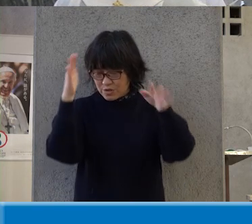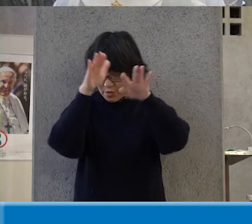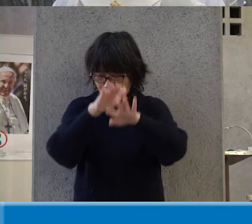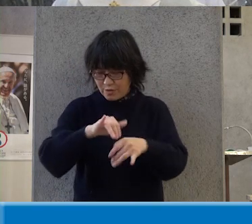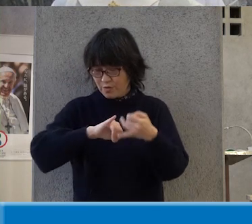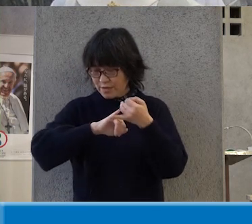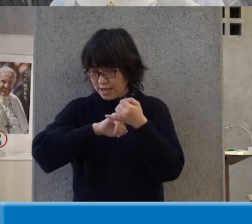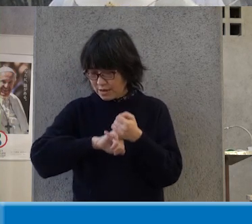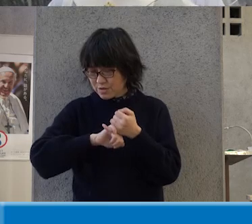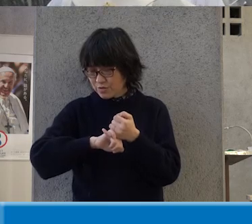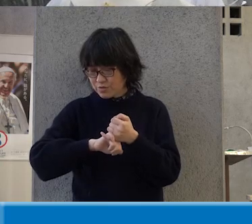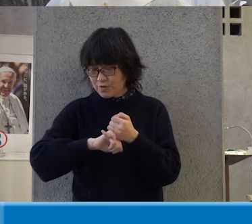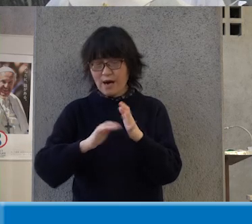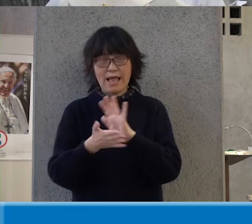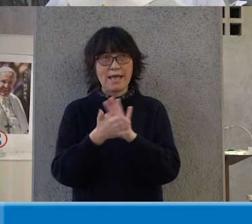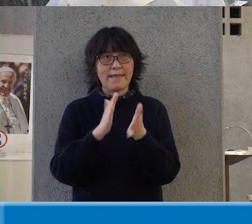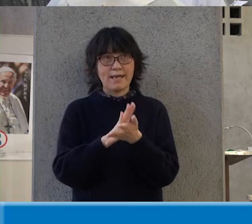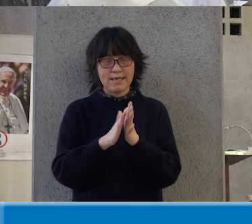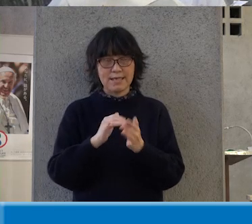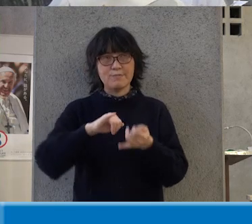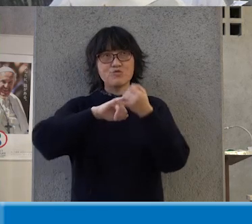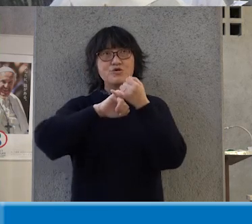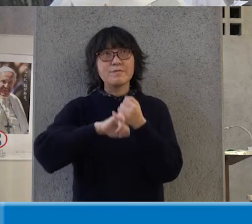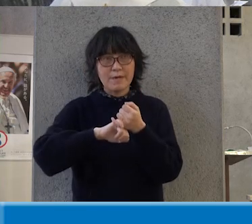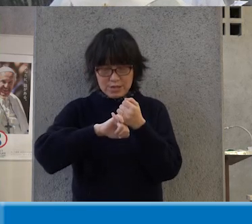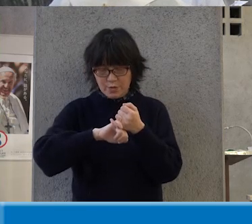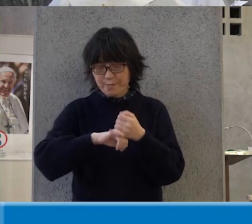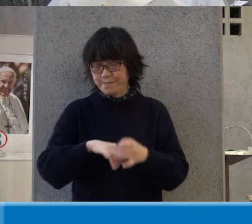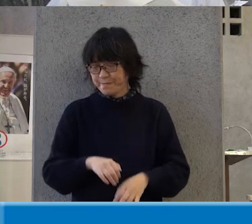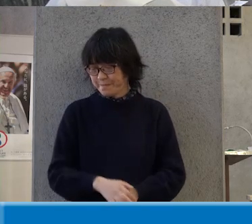を改めにいたしましょう。